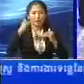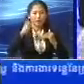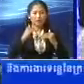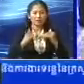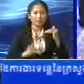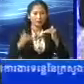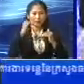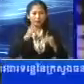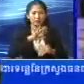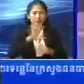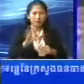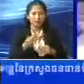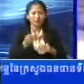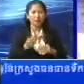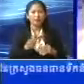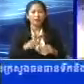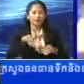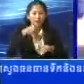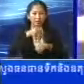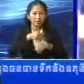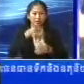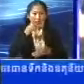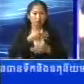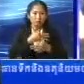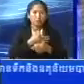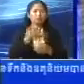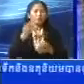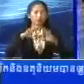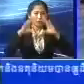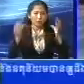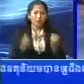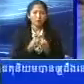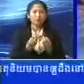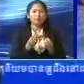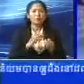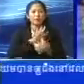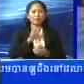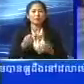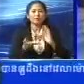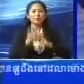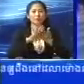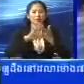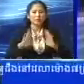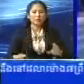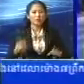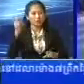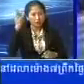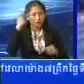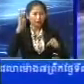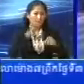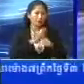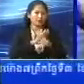ម្គាល់នៅកម្ពុជាក្រៅពីវិបត្តិសេដ្ឋកិច្ចពិភពលោកពិសេសគឺកម្ពុជាមានសុខសន្តិភាពរាធិបនយោបាយដ៏ពេញលេ